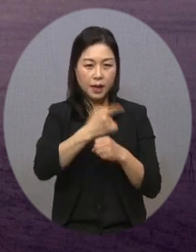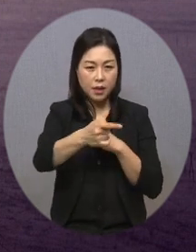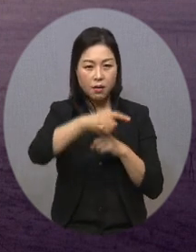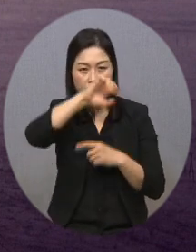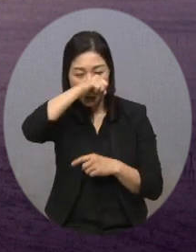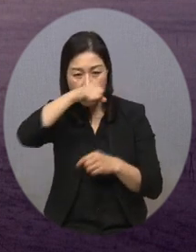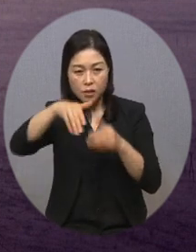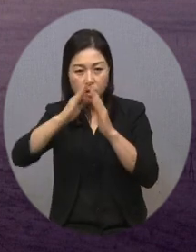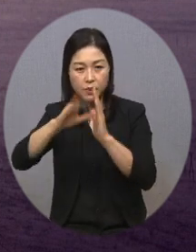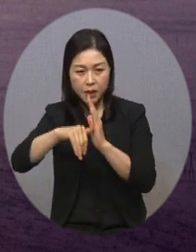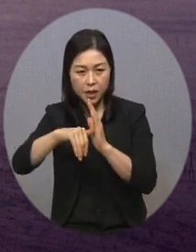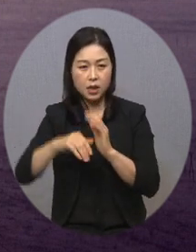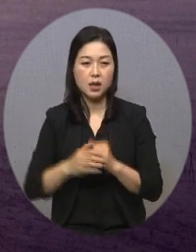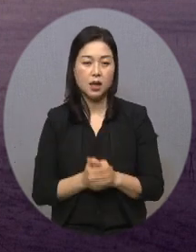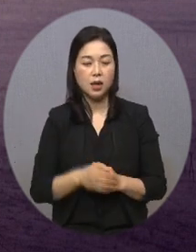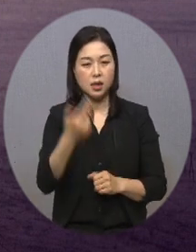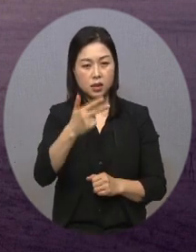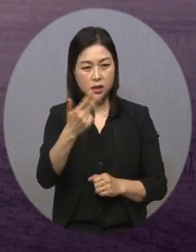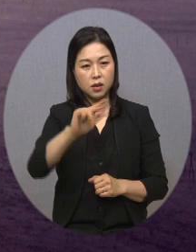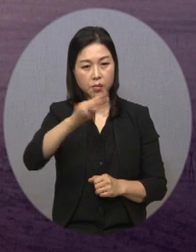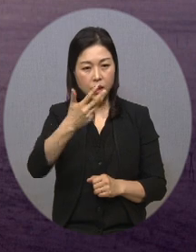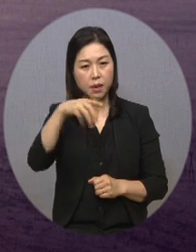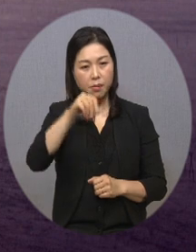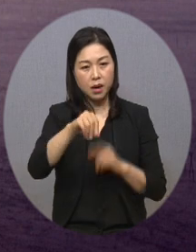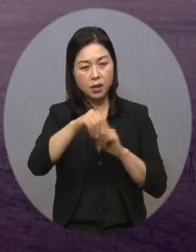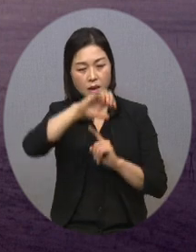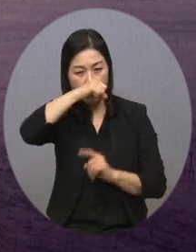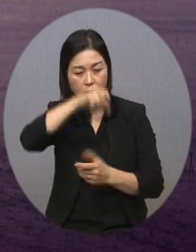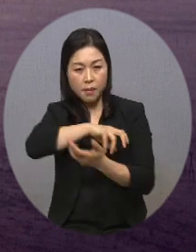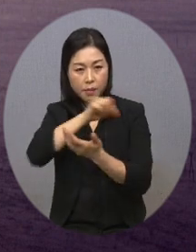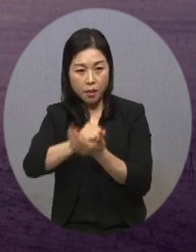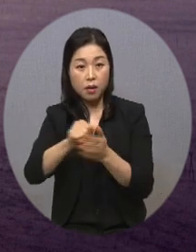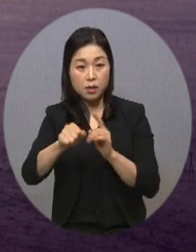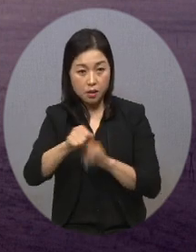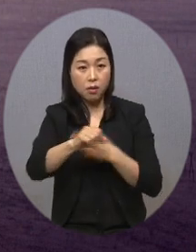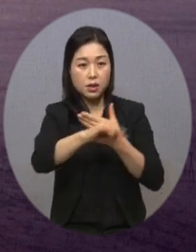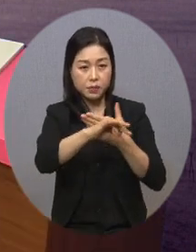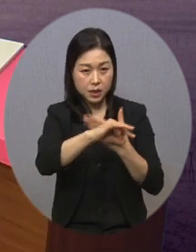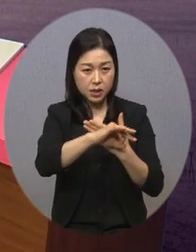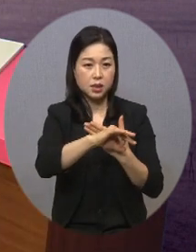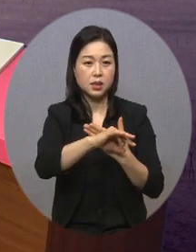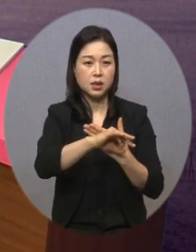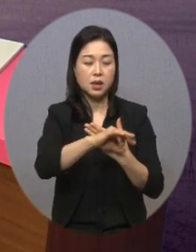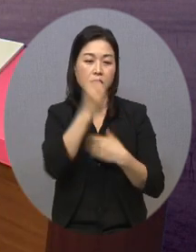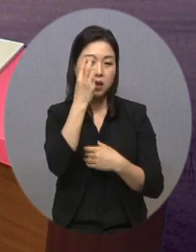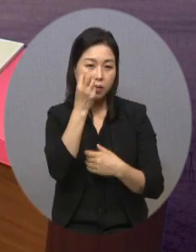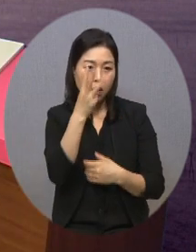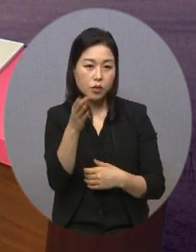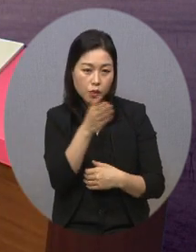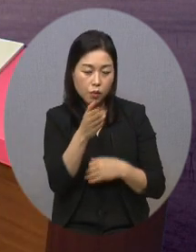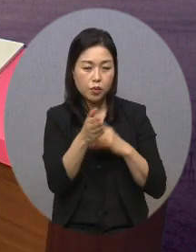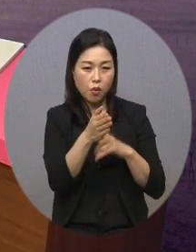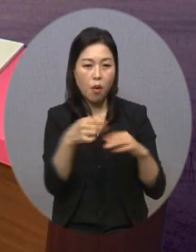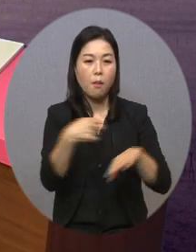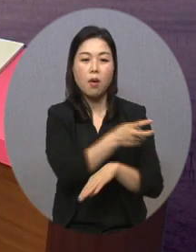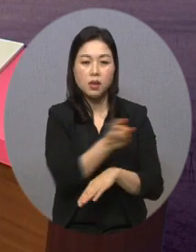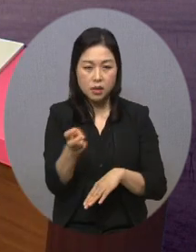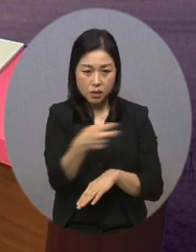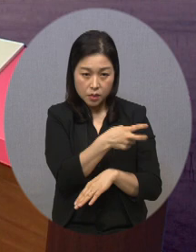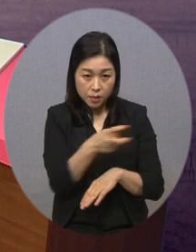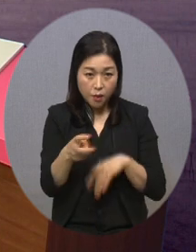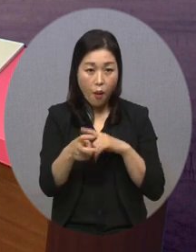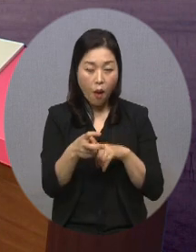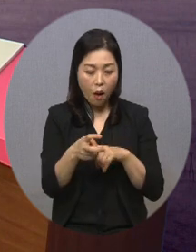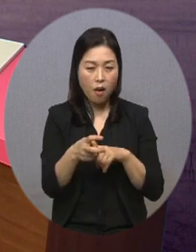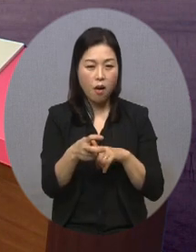과정에서 약 7,800여만 원의 예산을 확보해서 우선 임시적으로 3개월 정도를 연장할 수 있는 예산을